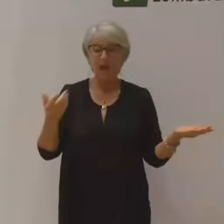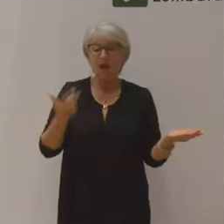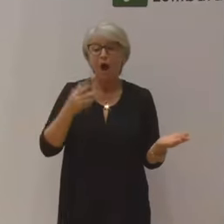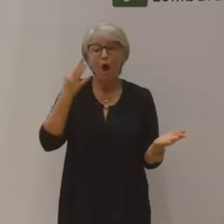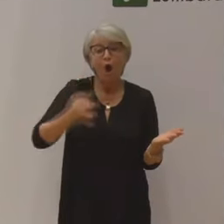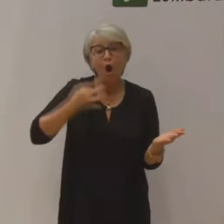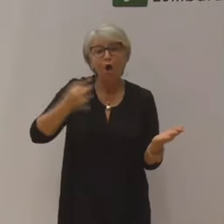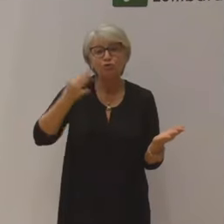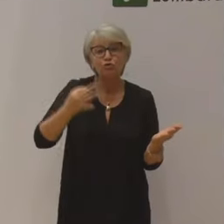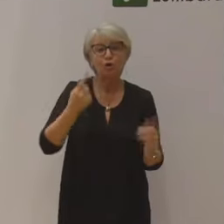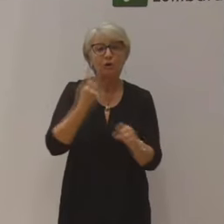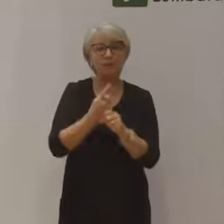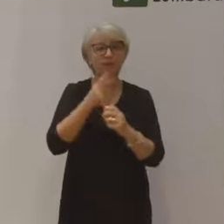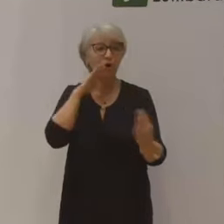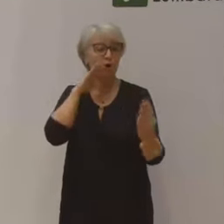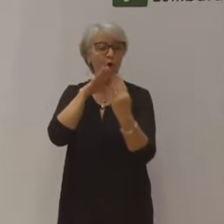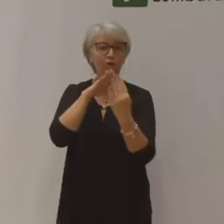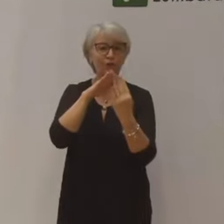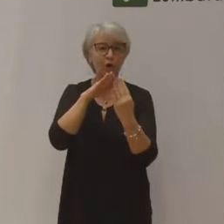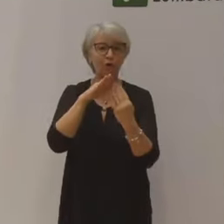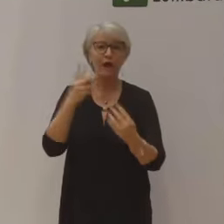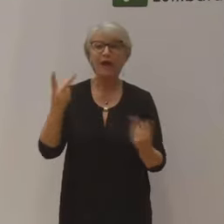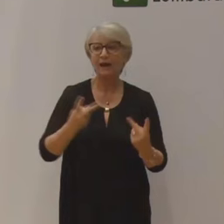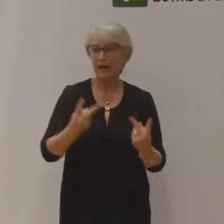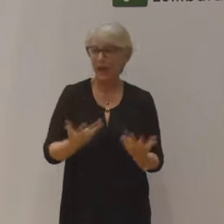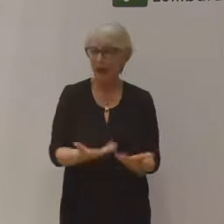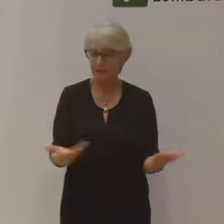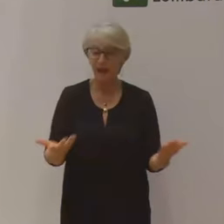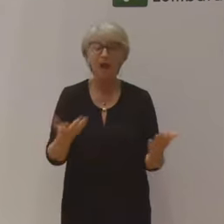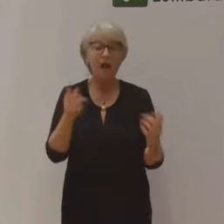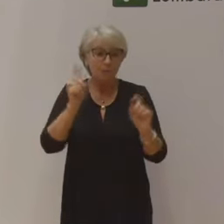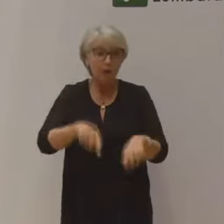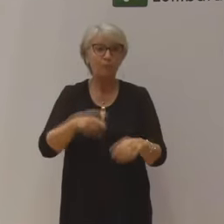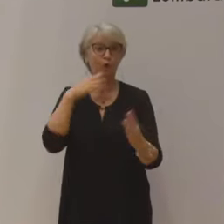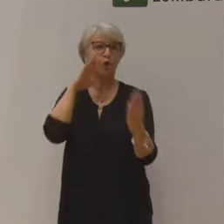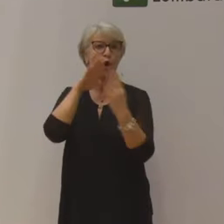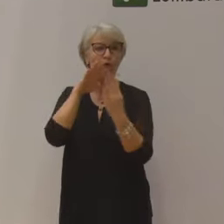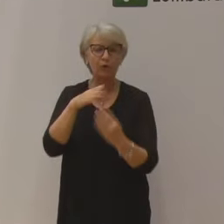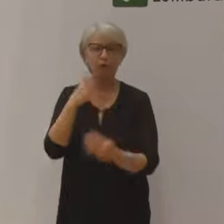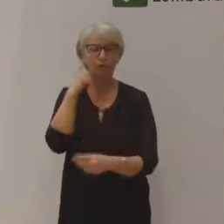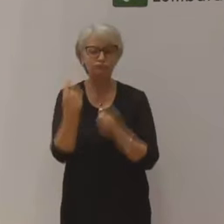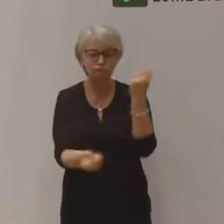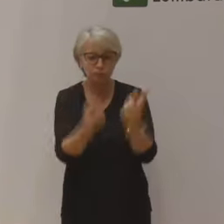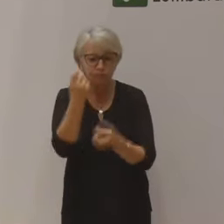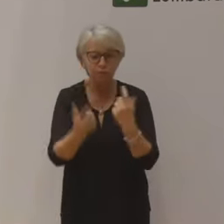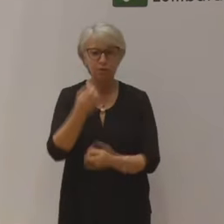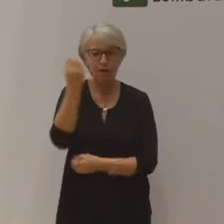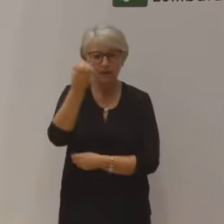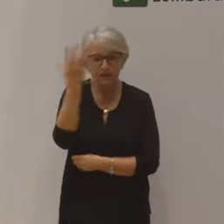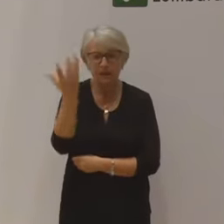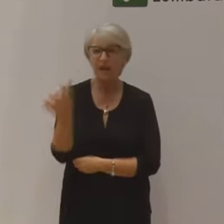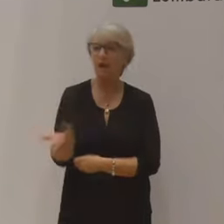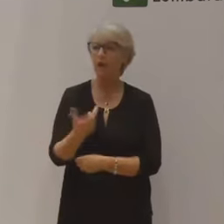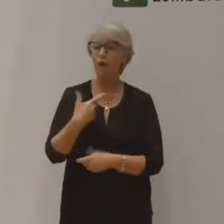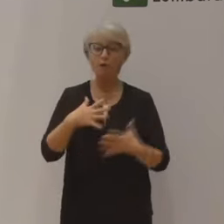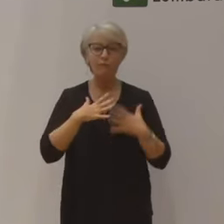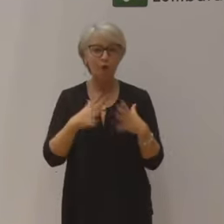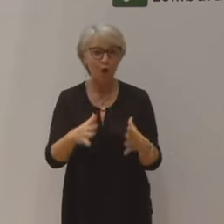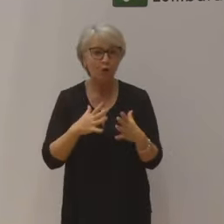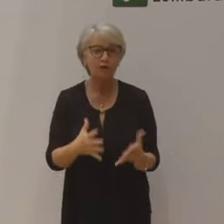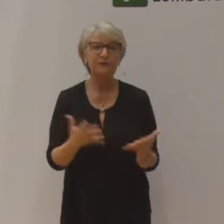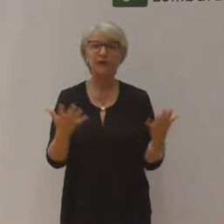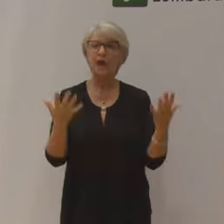ogni giorno a confrontarsi con queste realtà. Ed è dal confronto che nascono le idee, che nasce la volontà e la